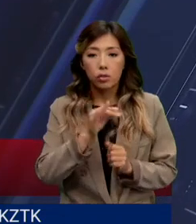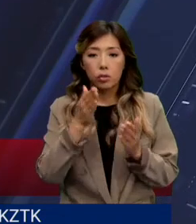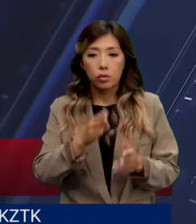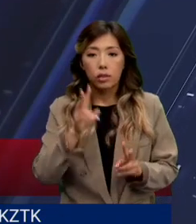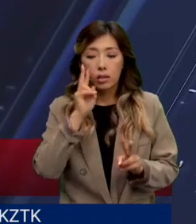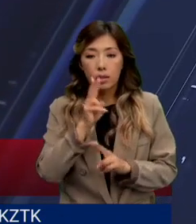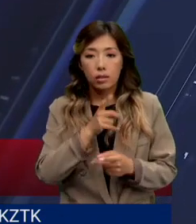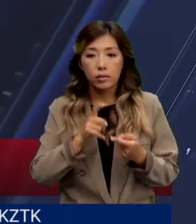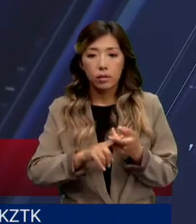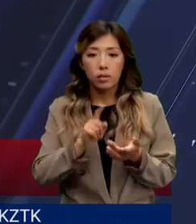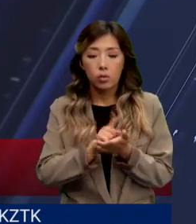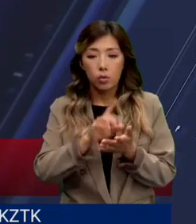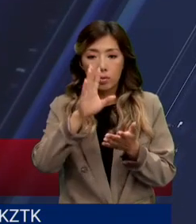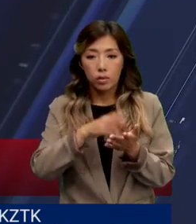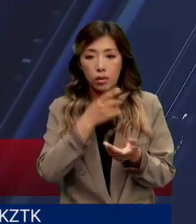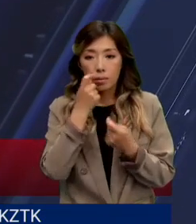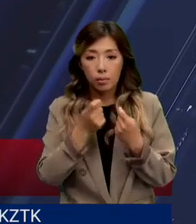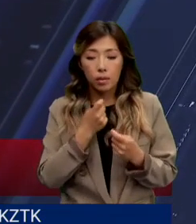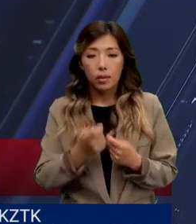утверждает Минздрав, они сейчас это защитили. Но